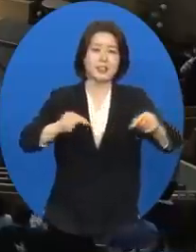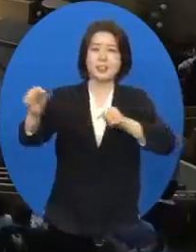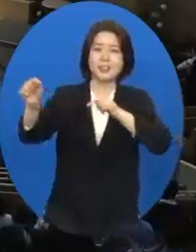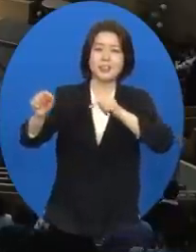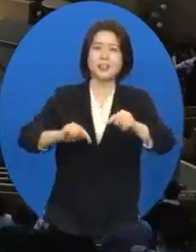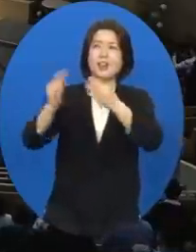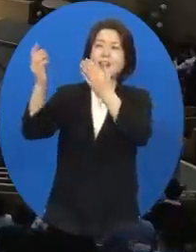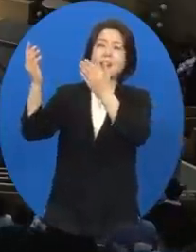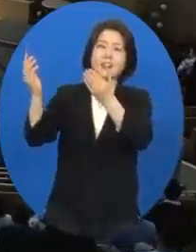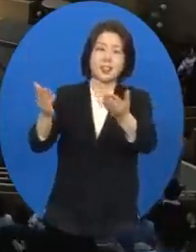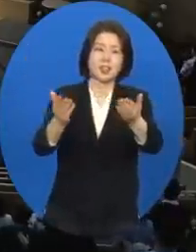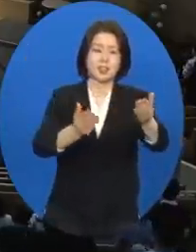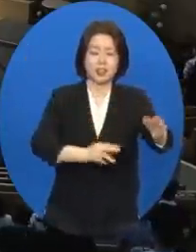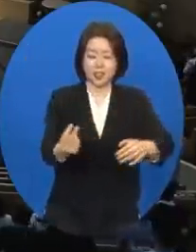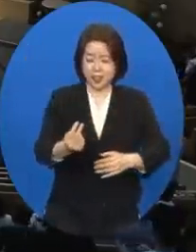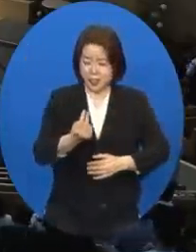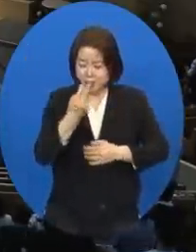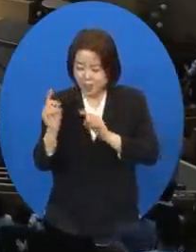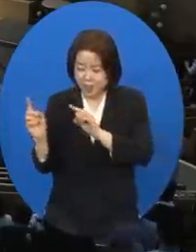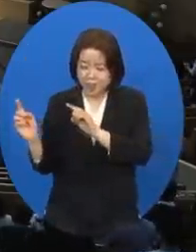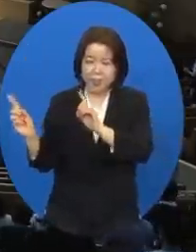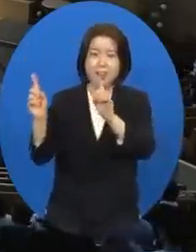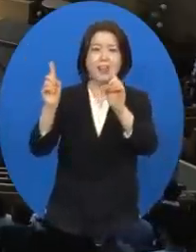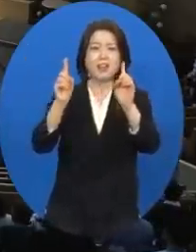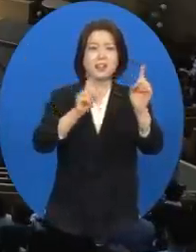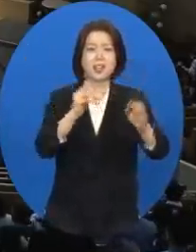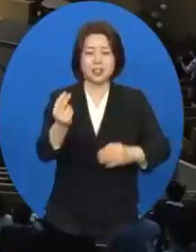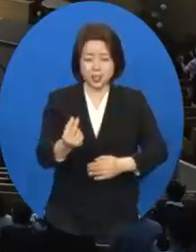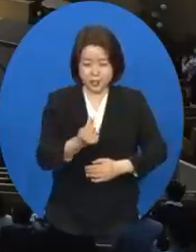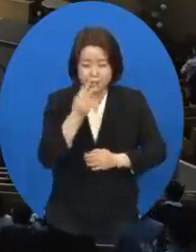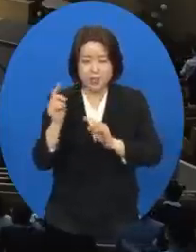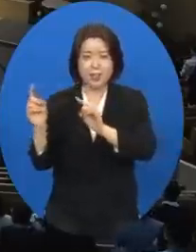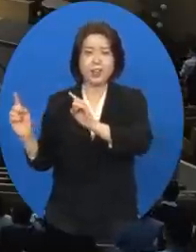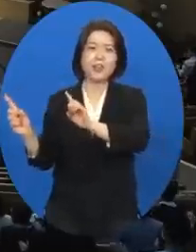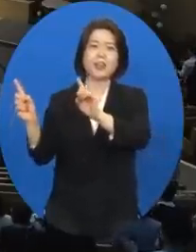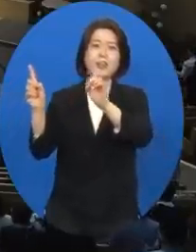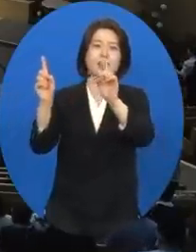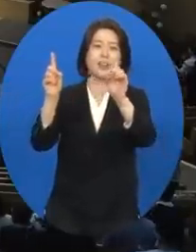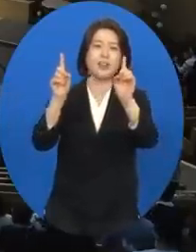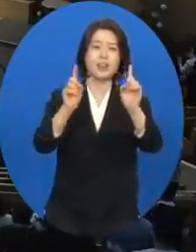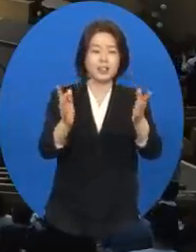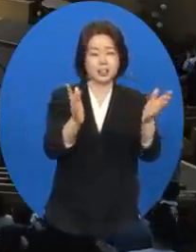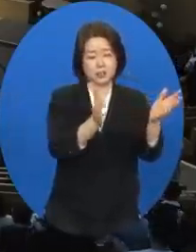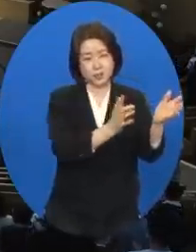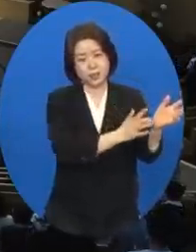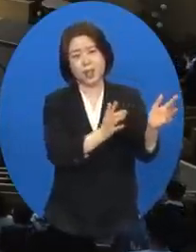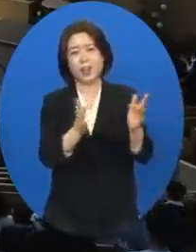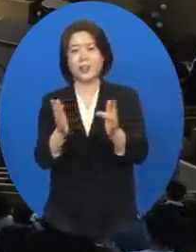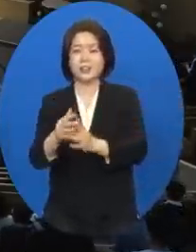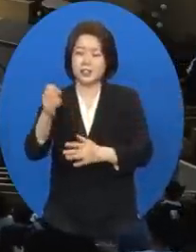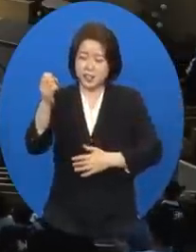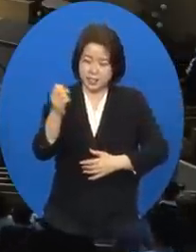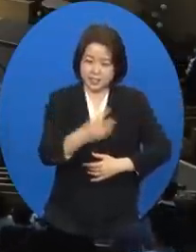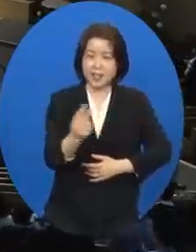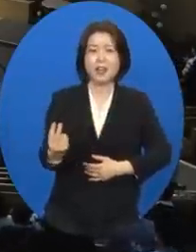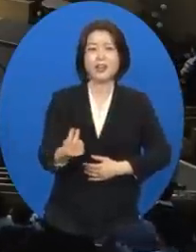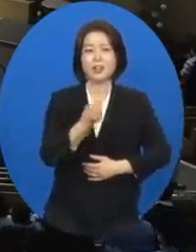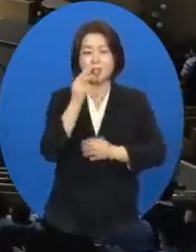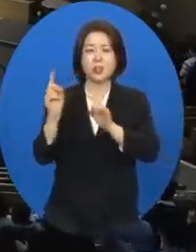awesome l30 날 srl war3